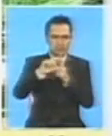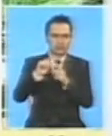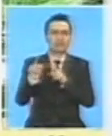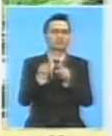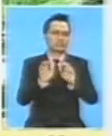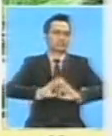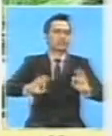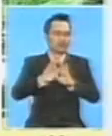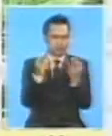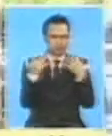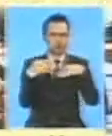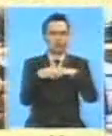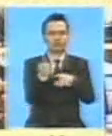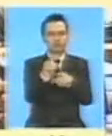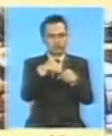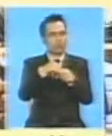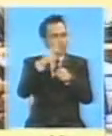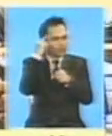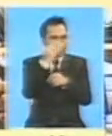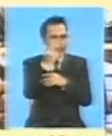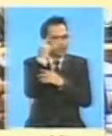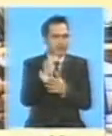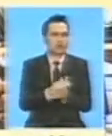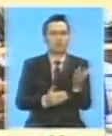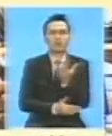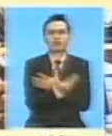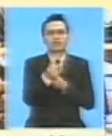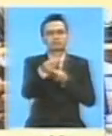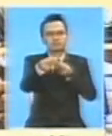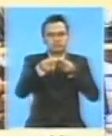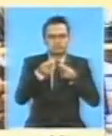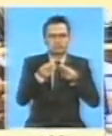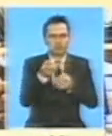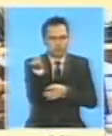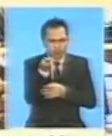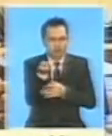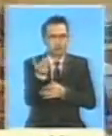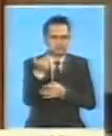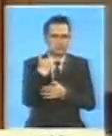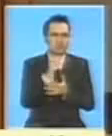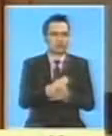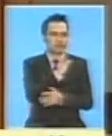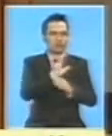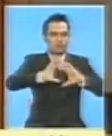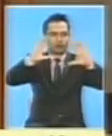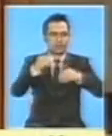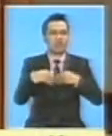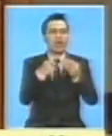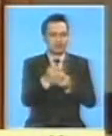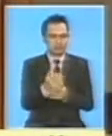เข้ามามีส่วนร่วมได้น้อยมากเพราะว่าอะไรโอกาสในการเข้าถึง น้อยไปนะครับรัฐบาลใช้ความสำคัญ